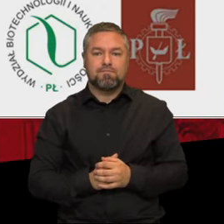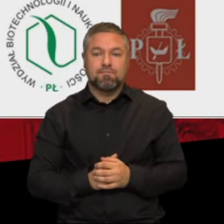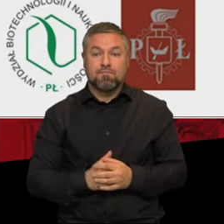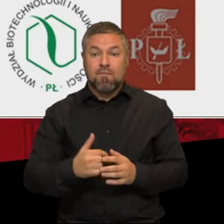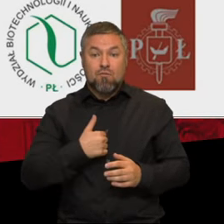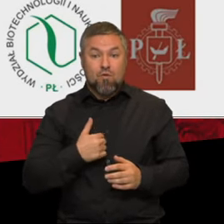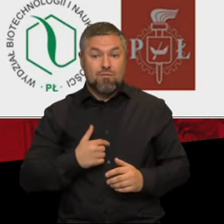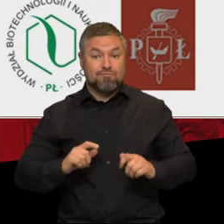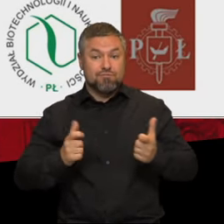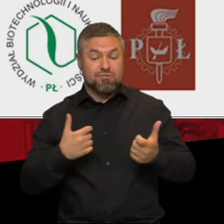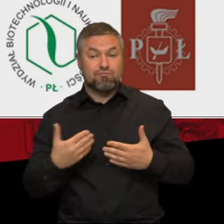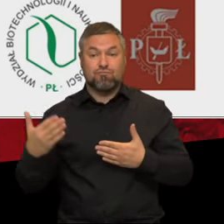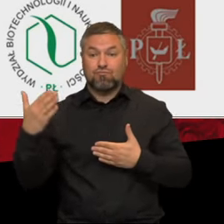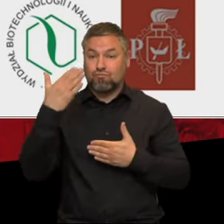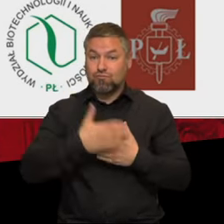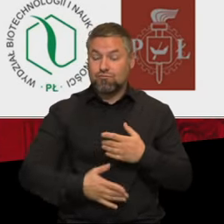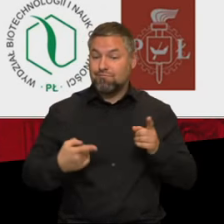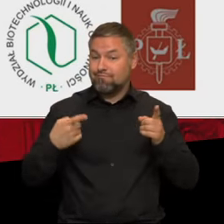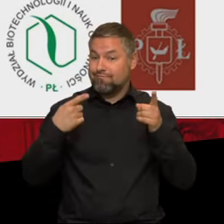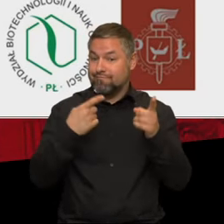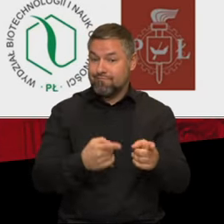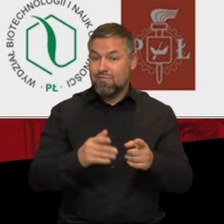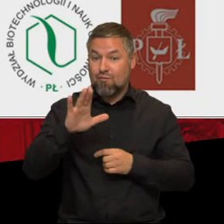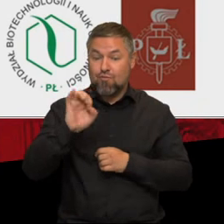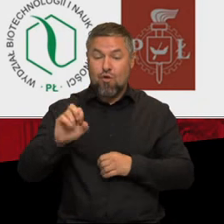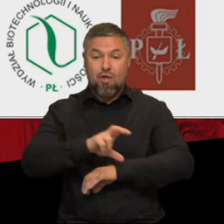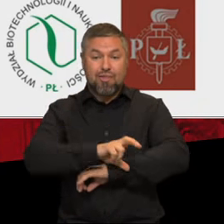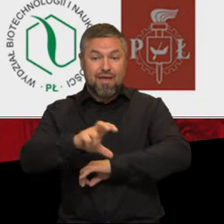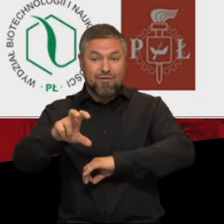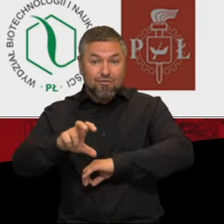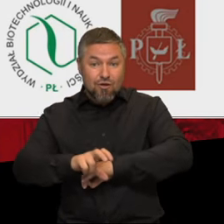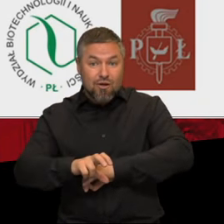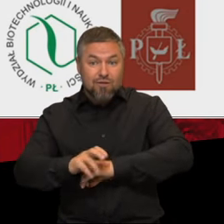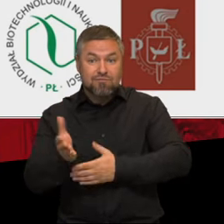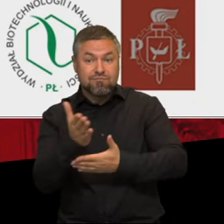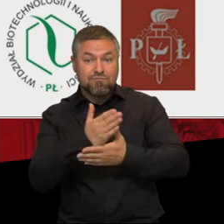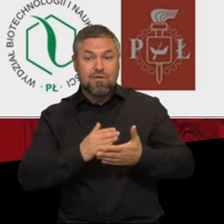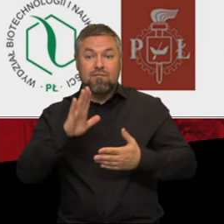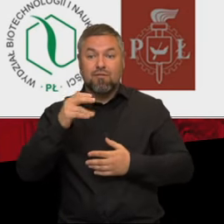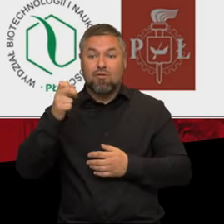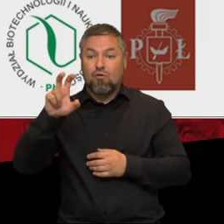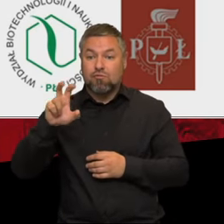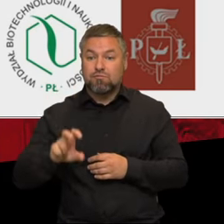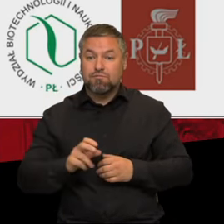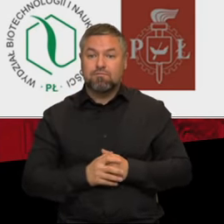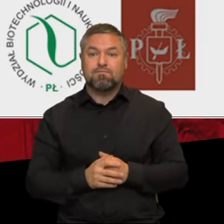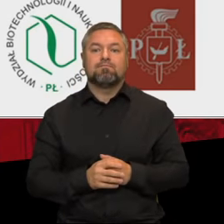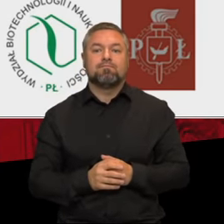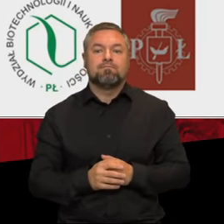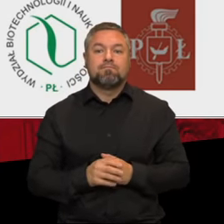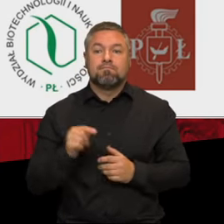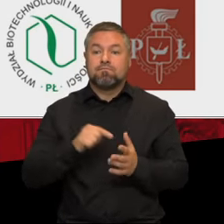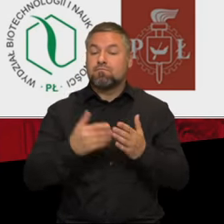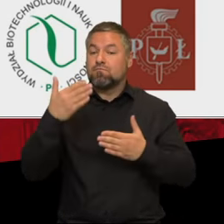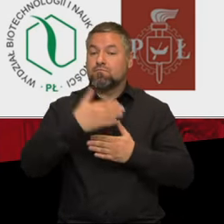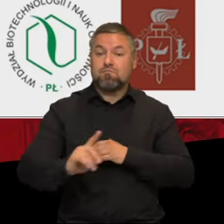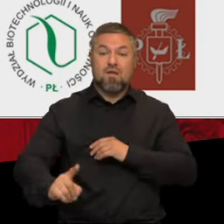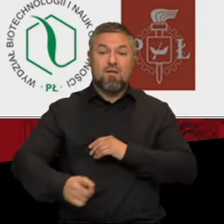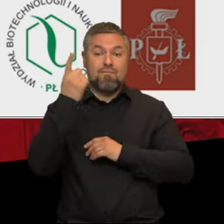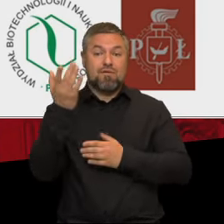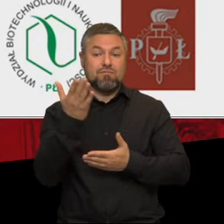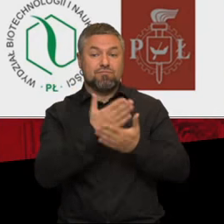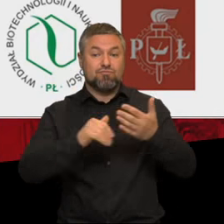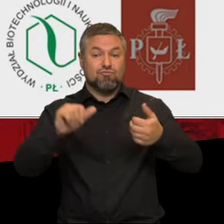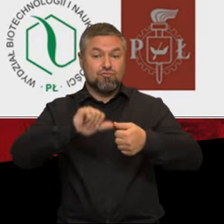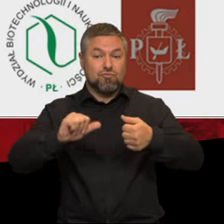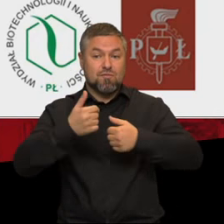W moim przypadku kończyłem kierunek biotechnologię na Wydziale BINOSZ. Tam ukończyłem swój pierwszy stopień,